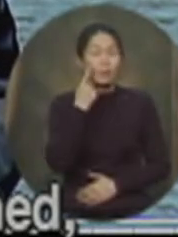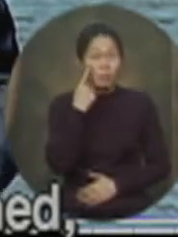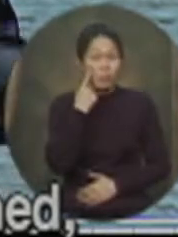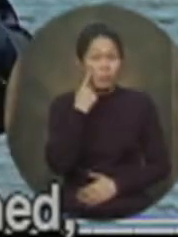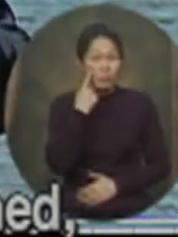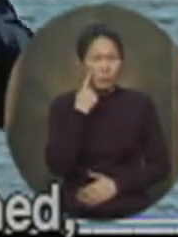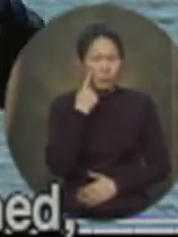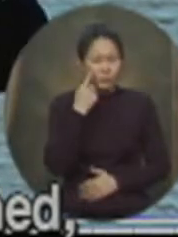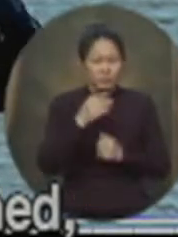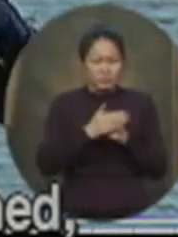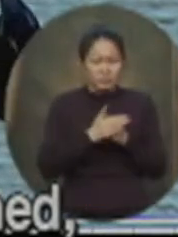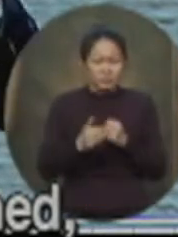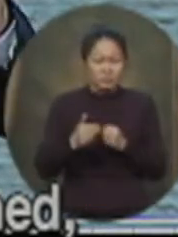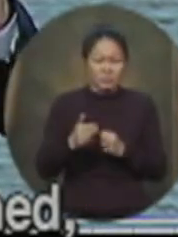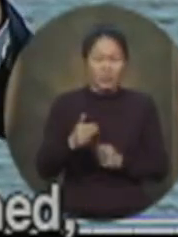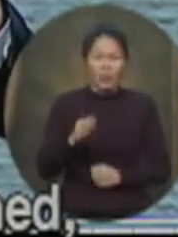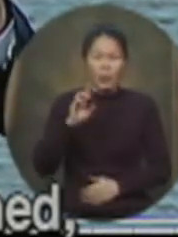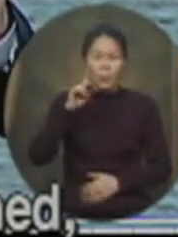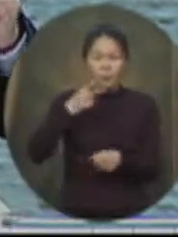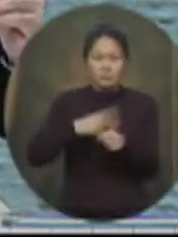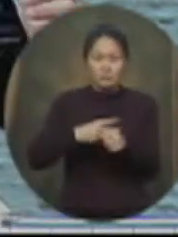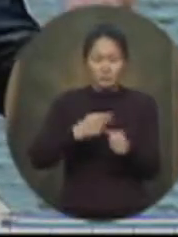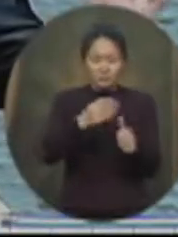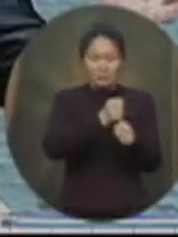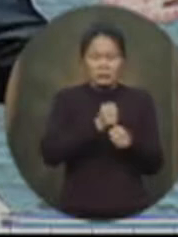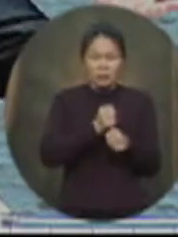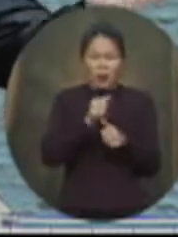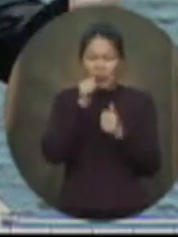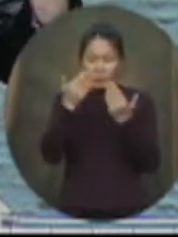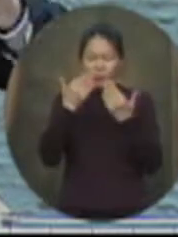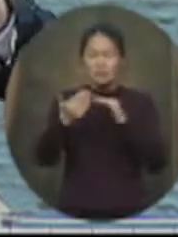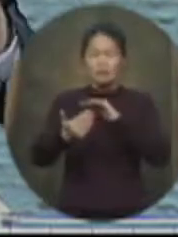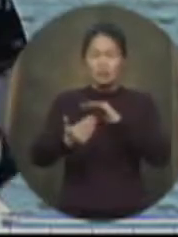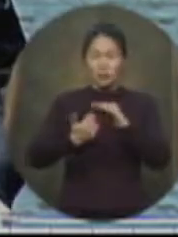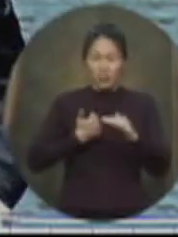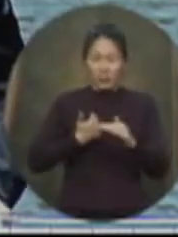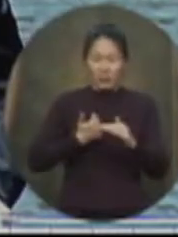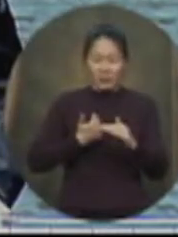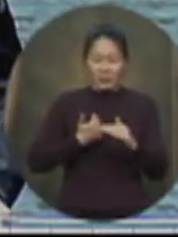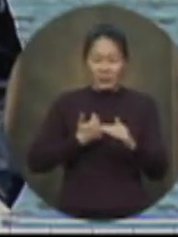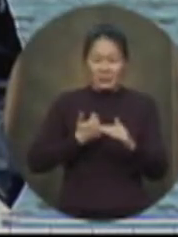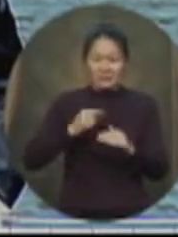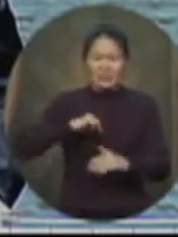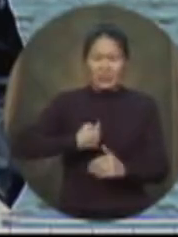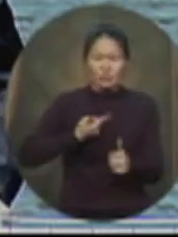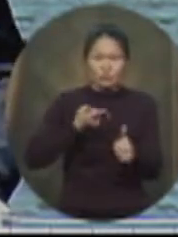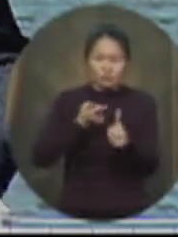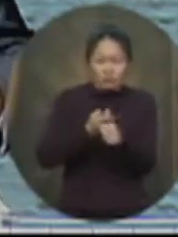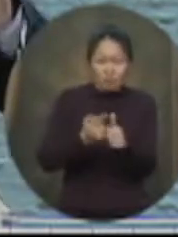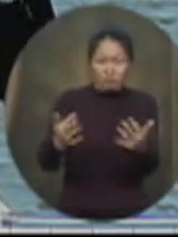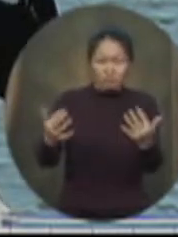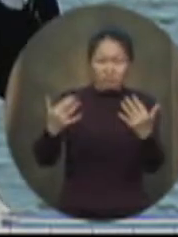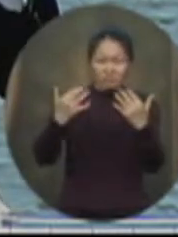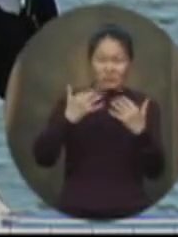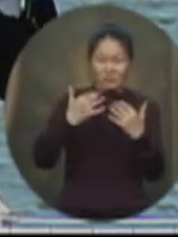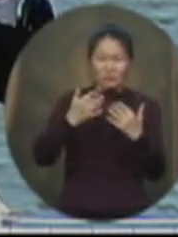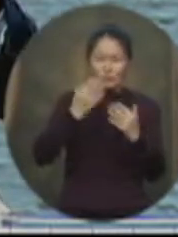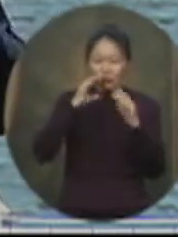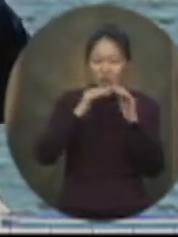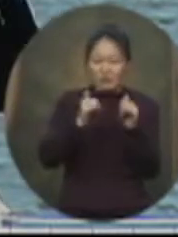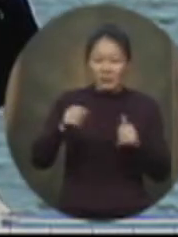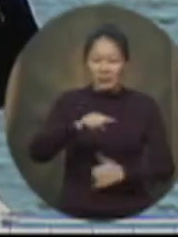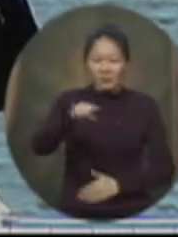붙들려 서 감옥에 들어가게 직전에 자기를 죽이려고 막 몰려드는 그 유대인들에게 이제 히브리 말로